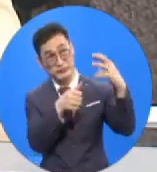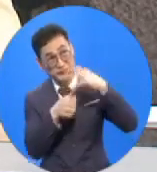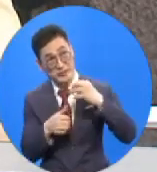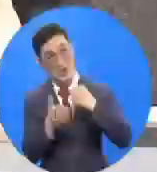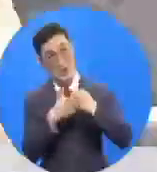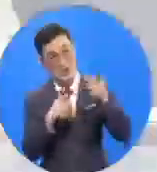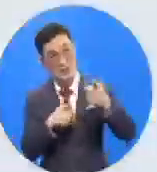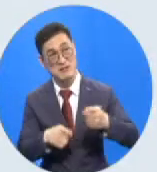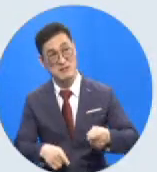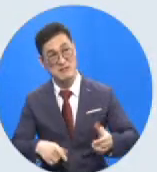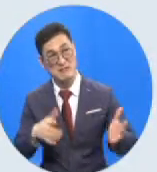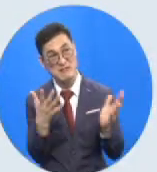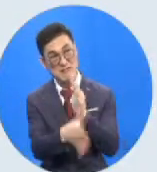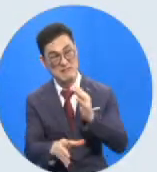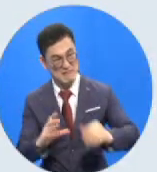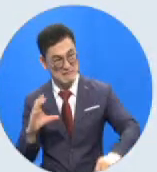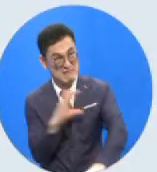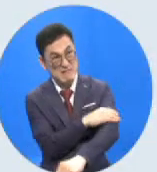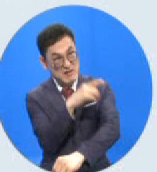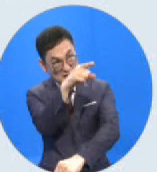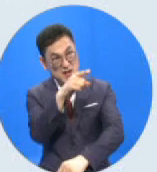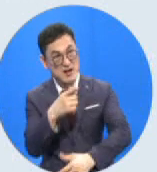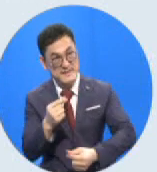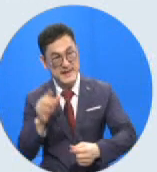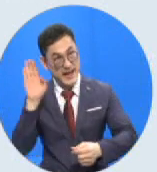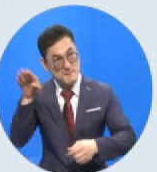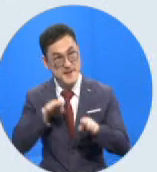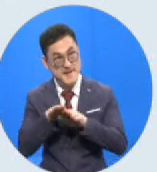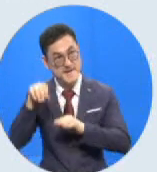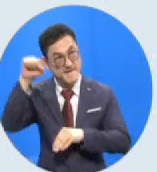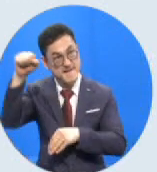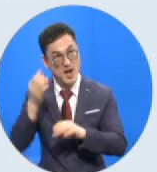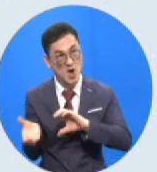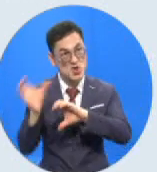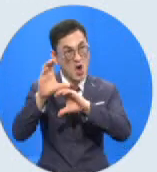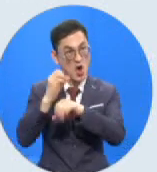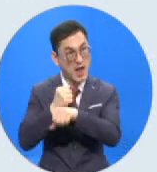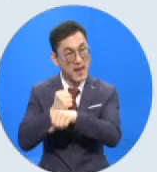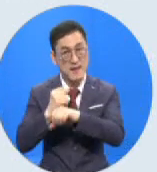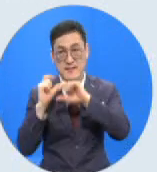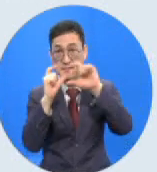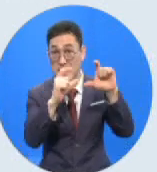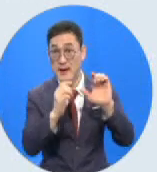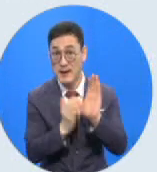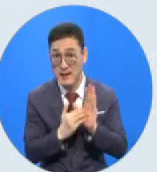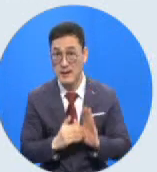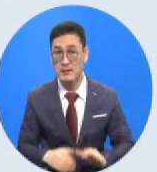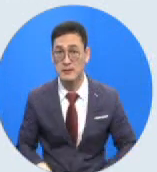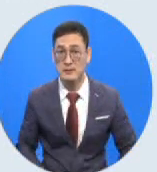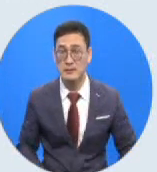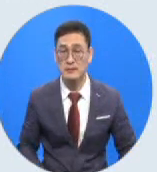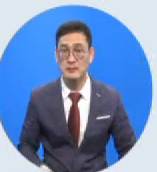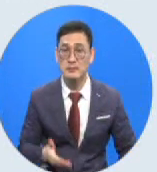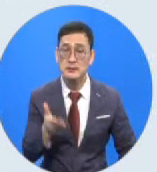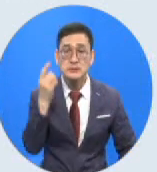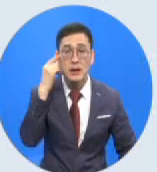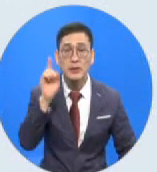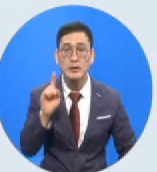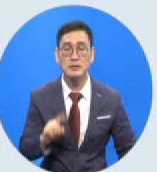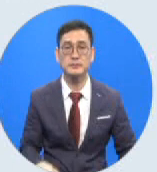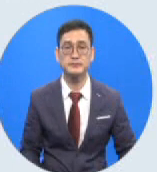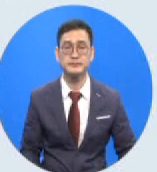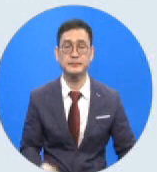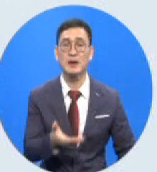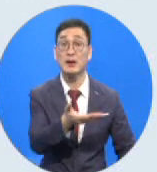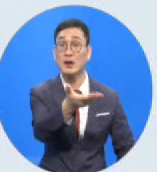무기한 총파업을 길과 타다 이런 얘긴데 5팀 사항을 보십니까 엄청 아닙니까 고민 여러분들께 이렇게